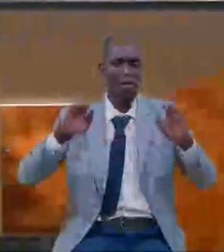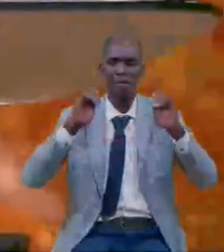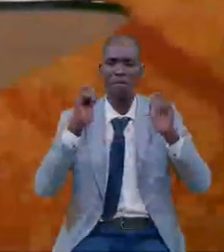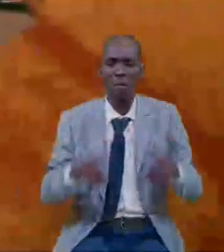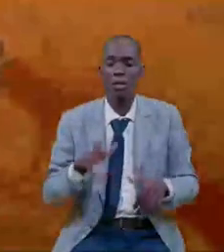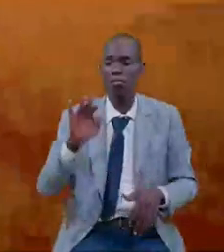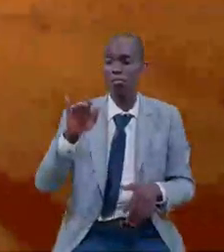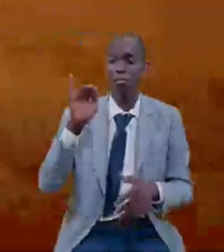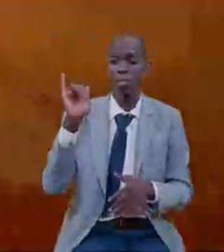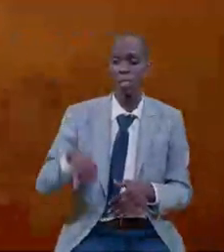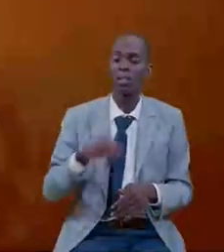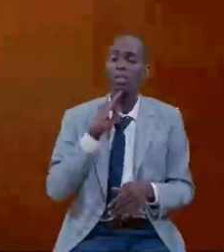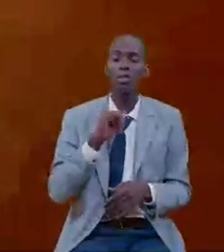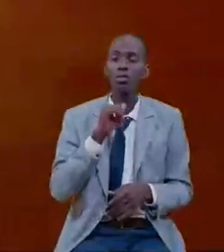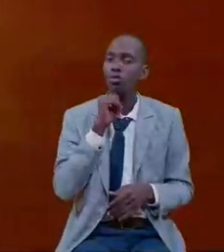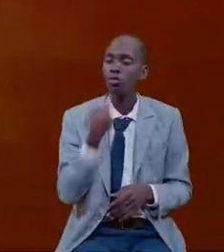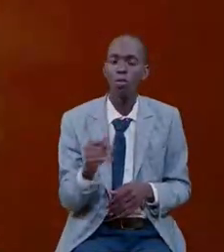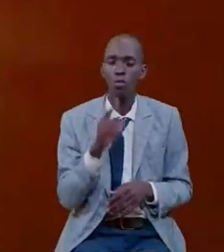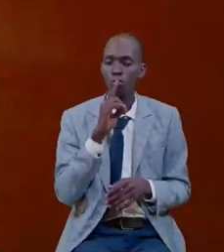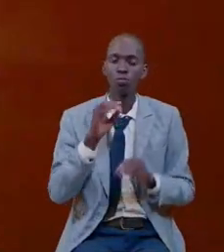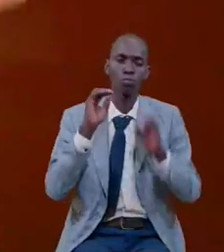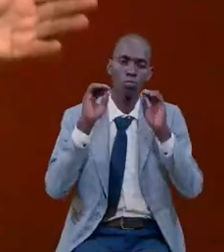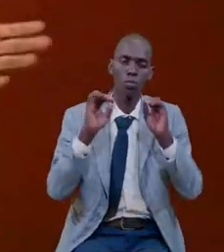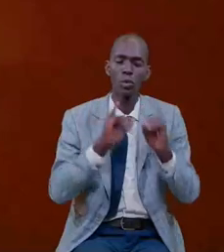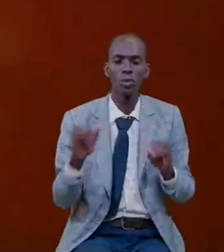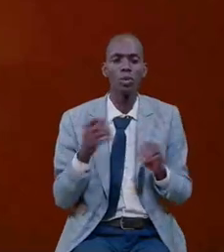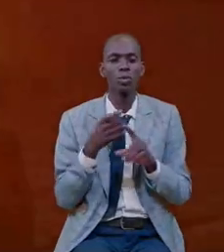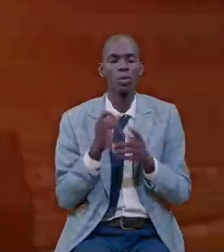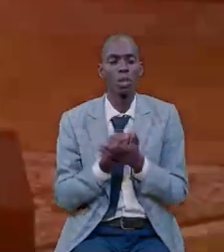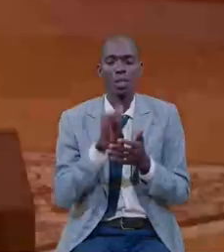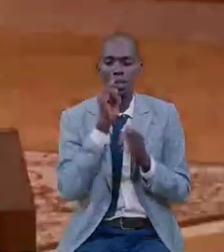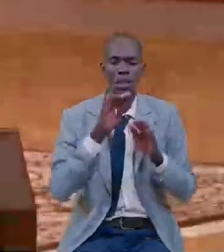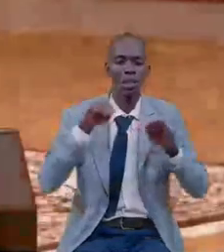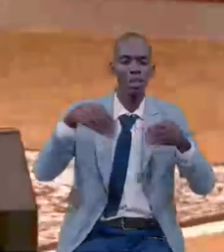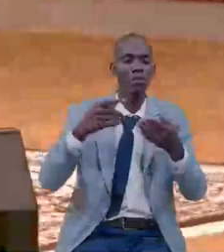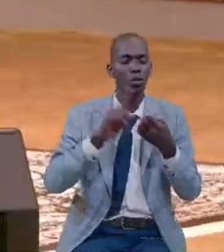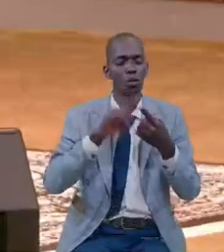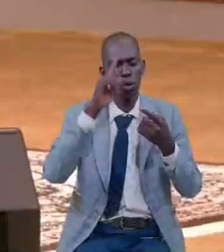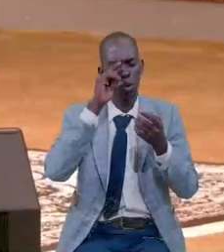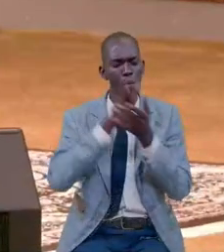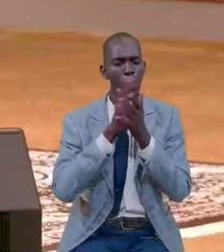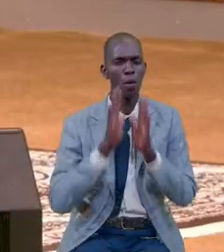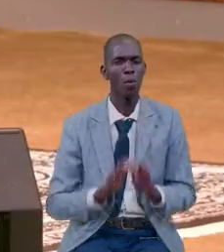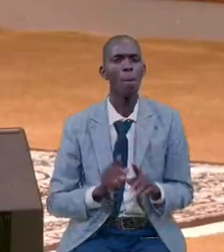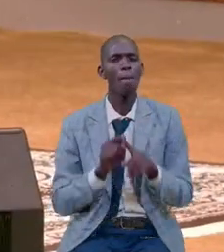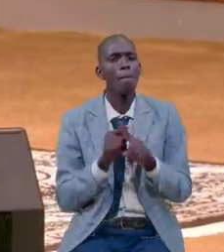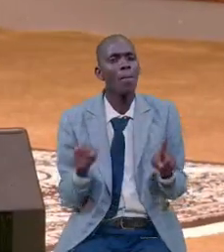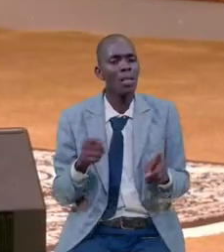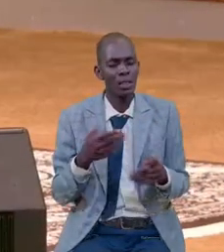pour la foi qui a été transmise au sein une fois pour toutes. C'est bon Mais ce que j'ai contre